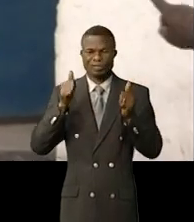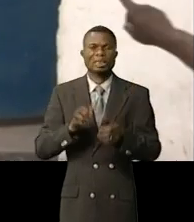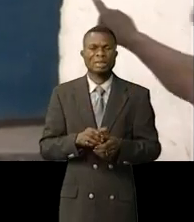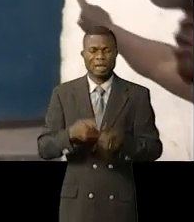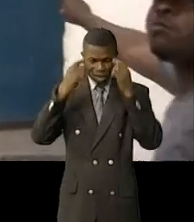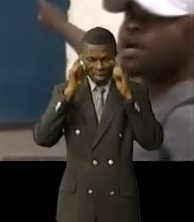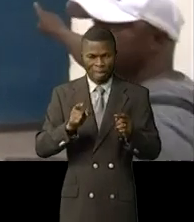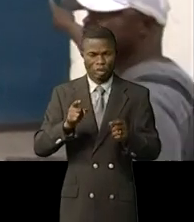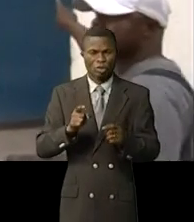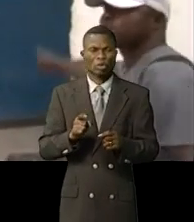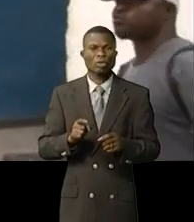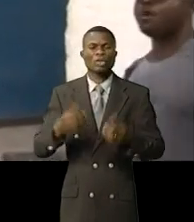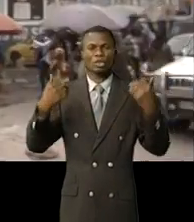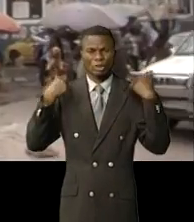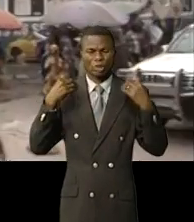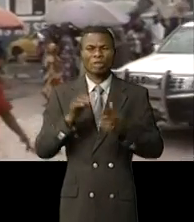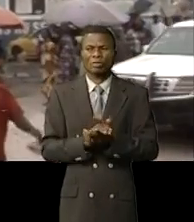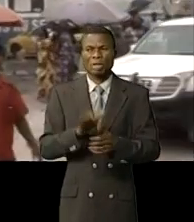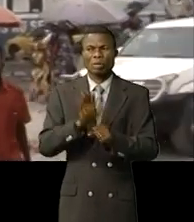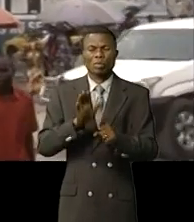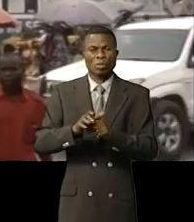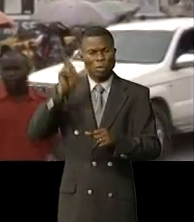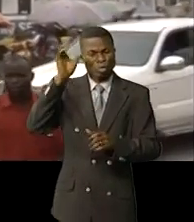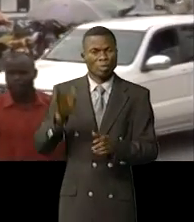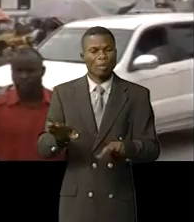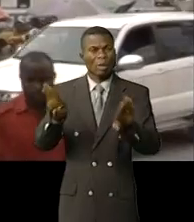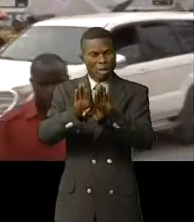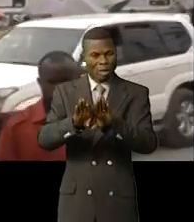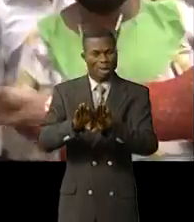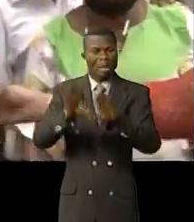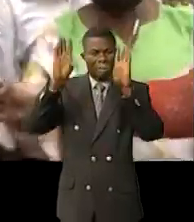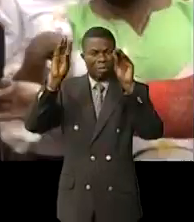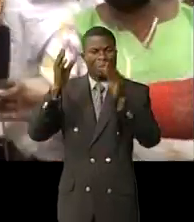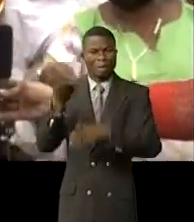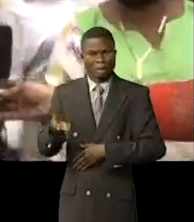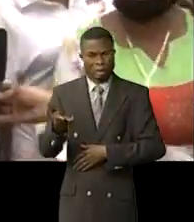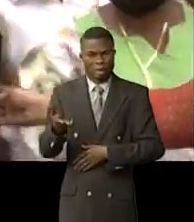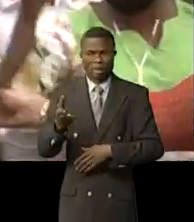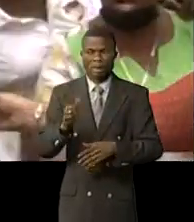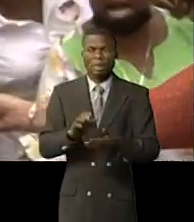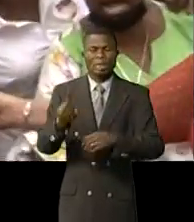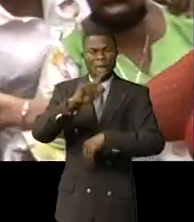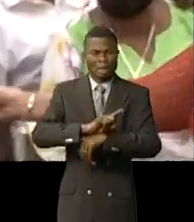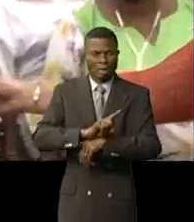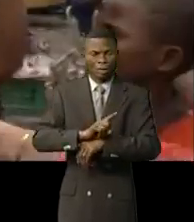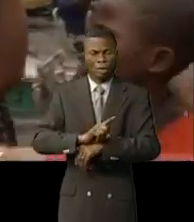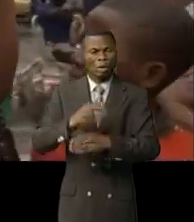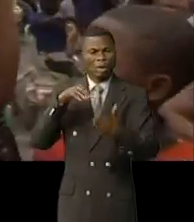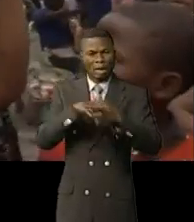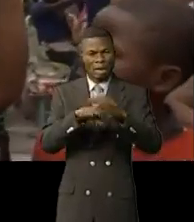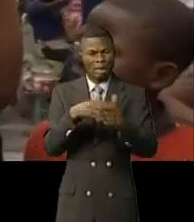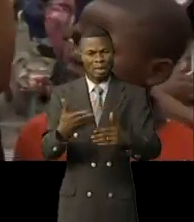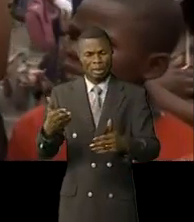Les gros importateurs ont carrément fermé leurs chambres froides. Encore quelques jours de retention des stocks,